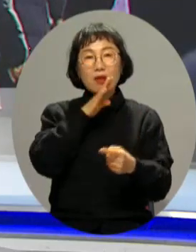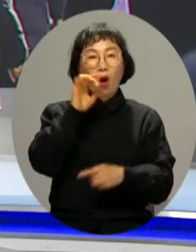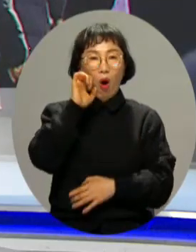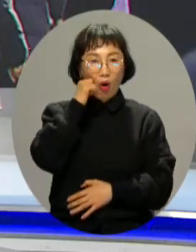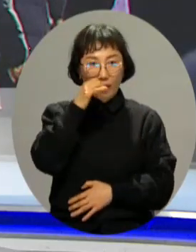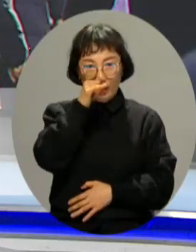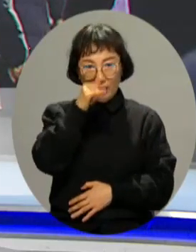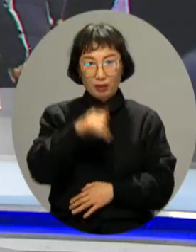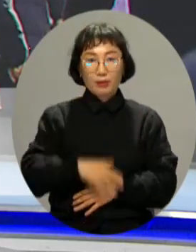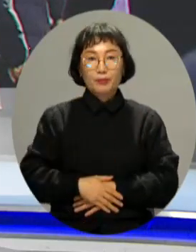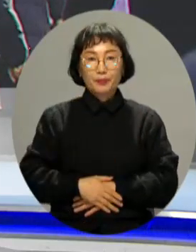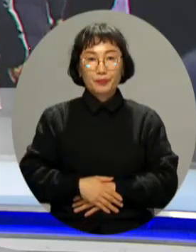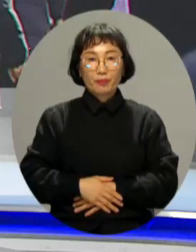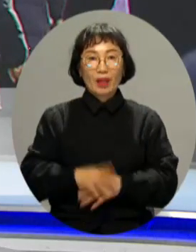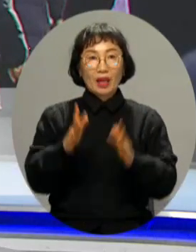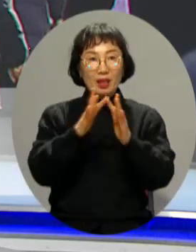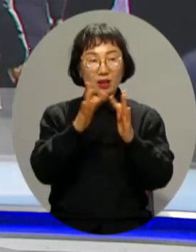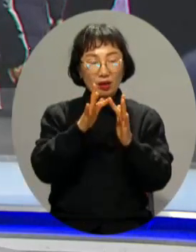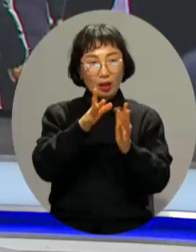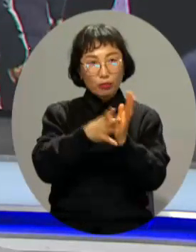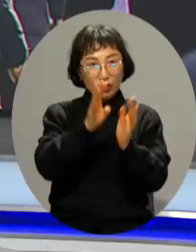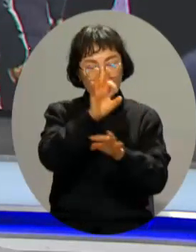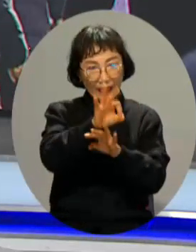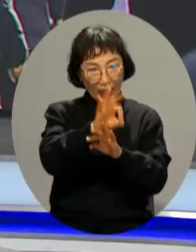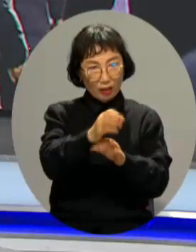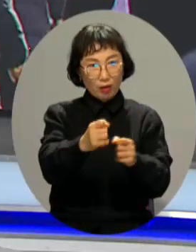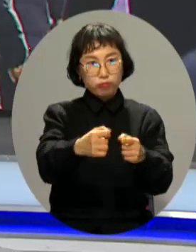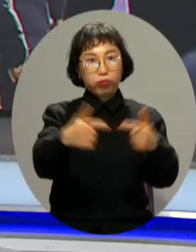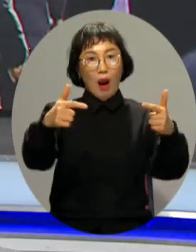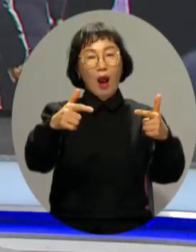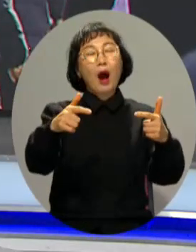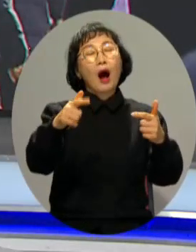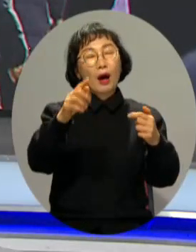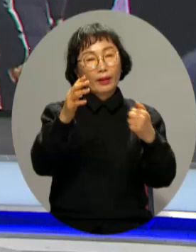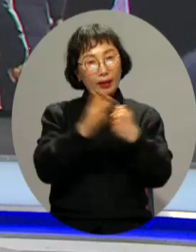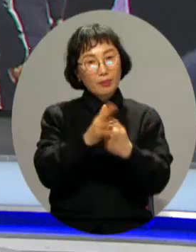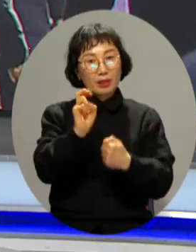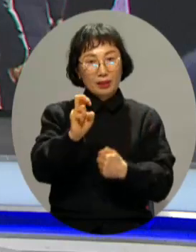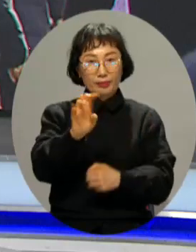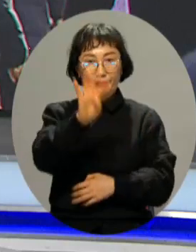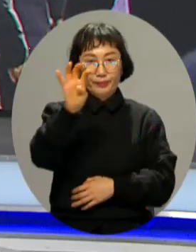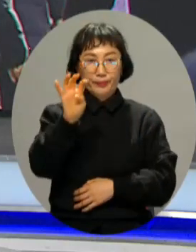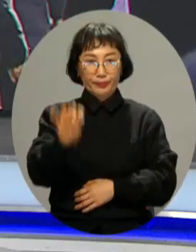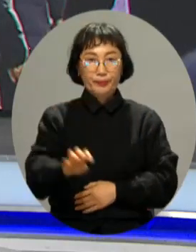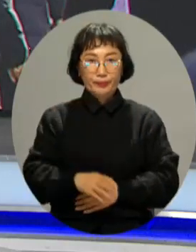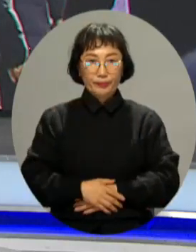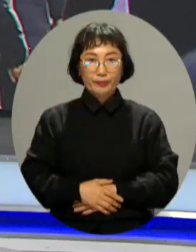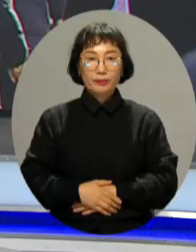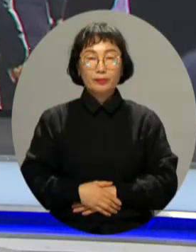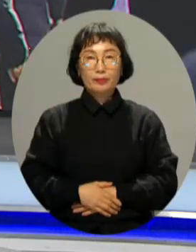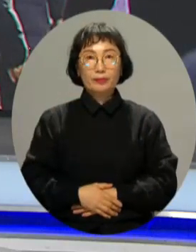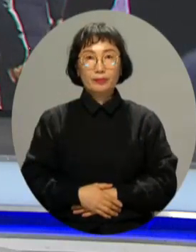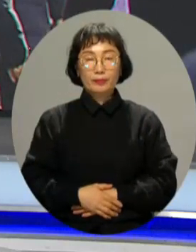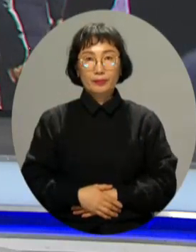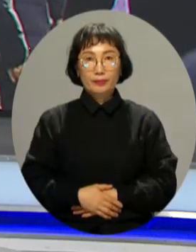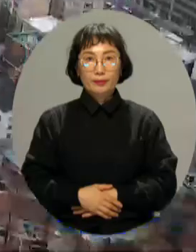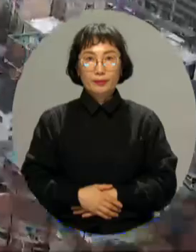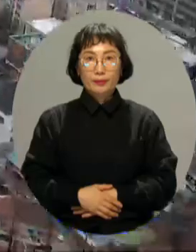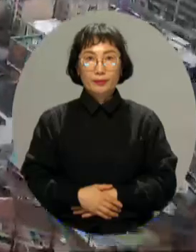심화되는 소비 부진과 온라인 쇼핑의 성장 등의 여파로 풀이됩니다. 고차원 기자의 보도입니다.